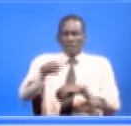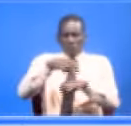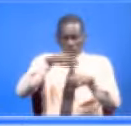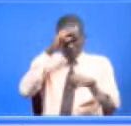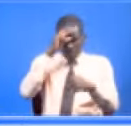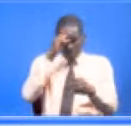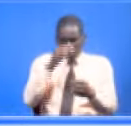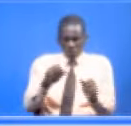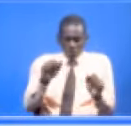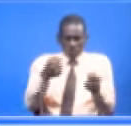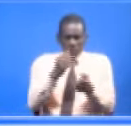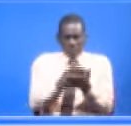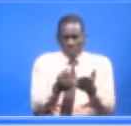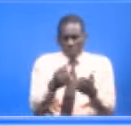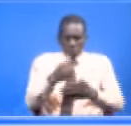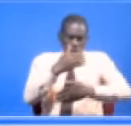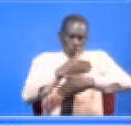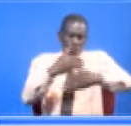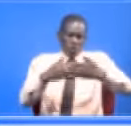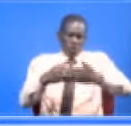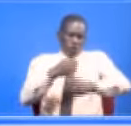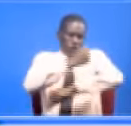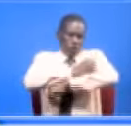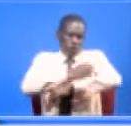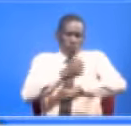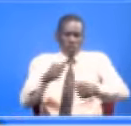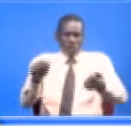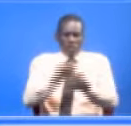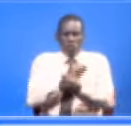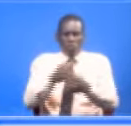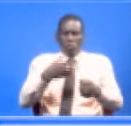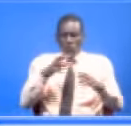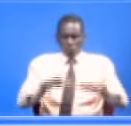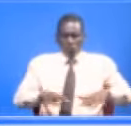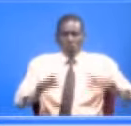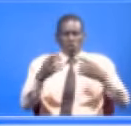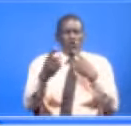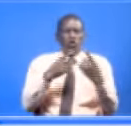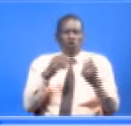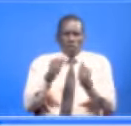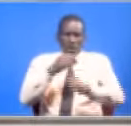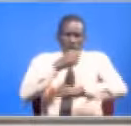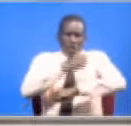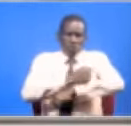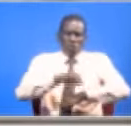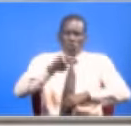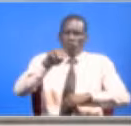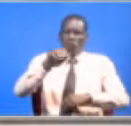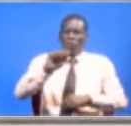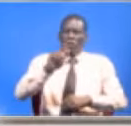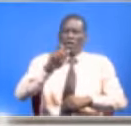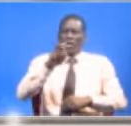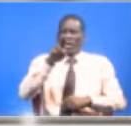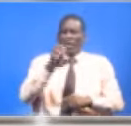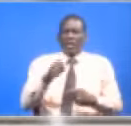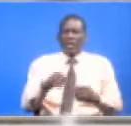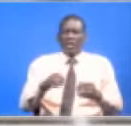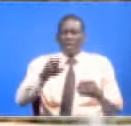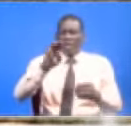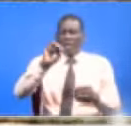wa miundo msingi ya shule zilizoharibiwa na mafuriko. Akizungumza katika shule ya msingi ya Makere, mbunge wa Galole